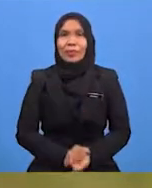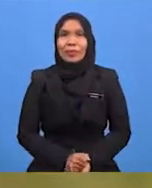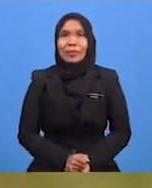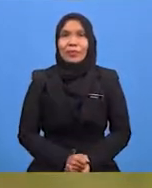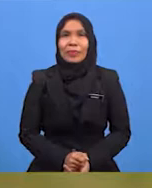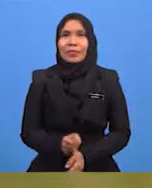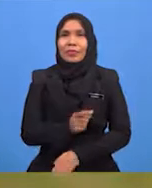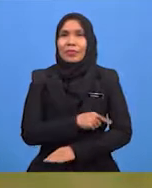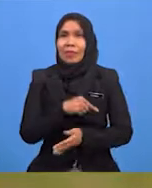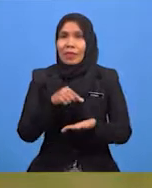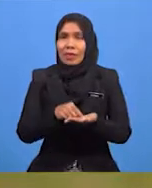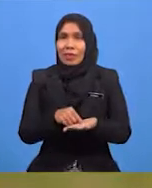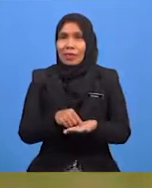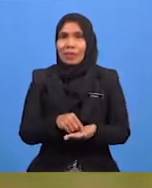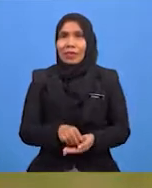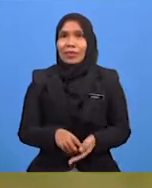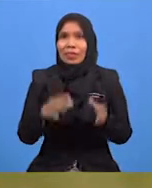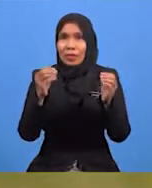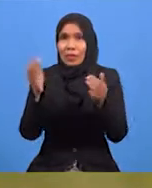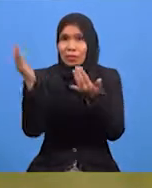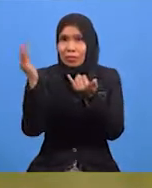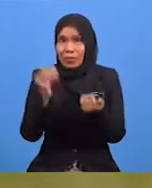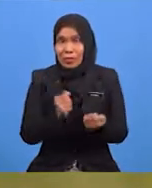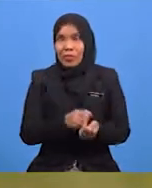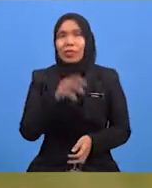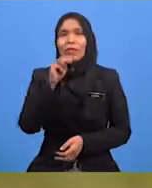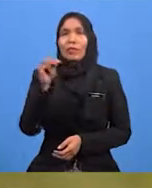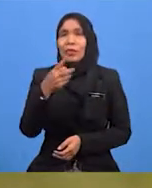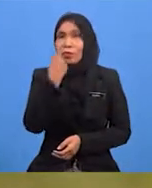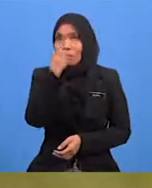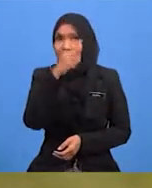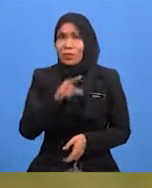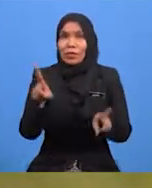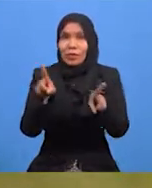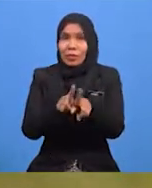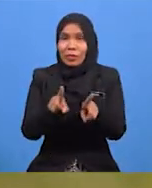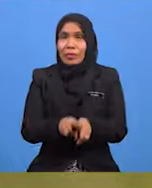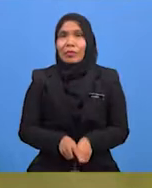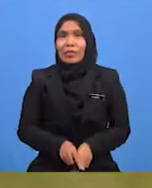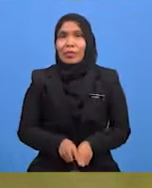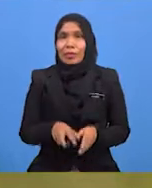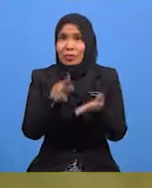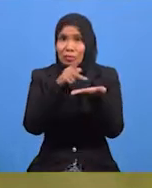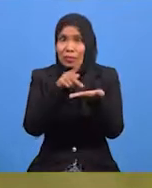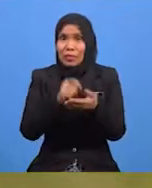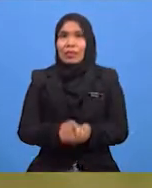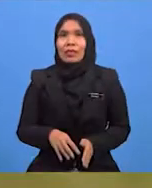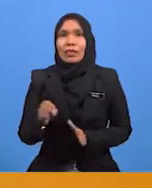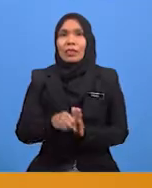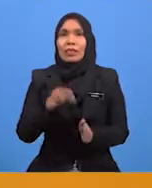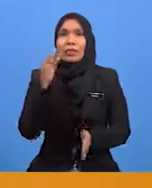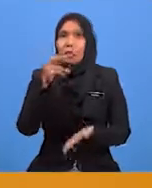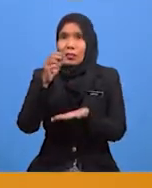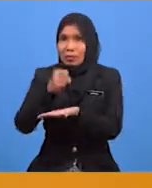Pada hari ini, cikgu ingin mengajak murid-murid untuk sama-sama mengkaji sebuah sajak